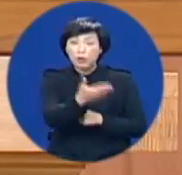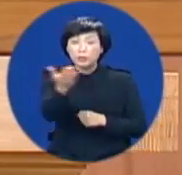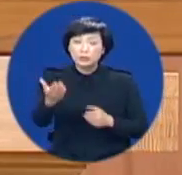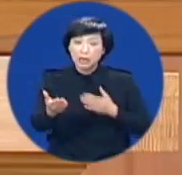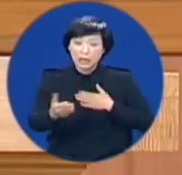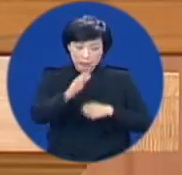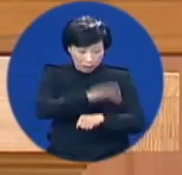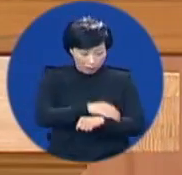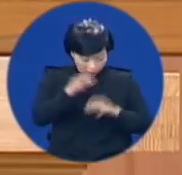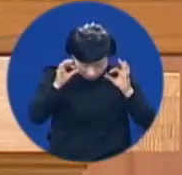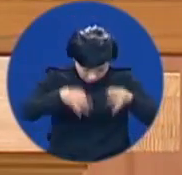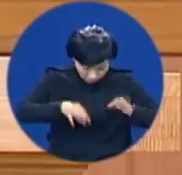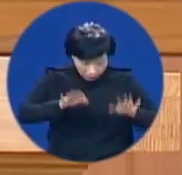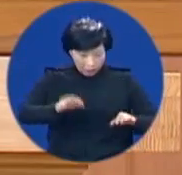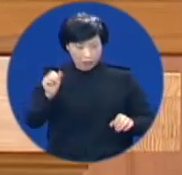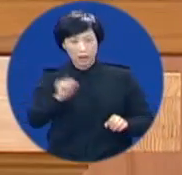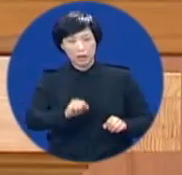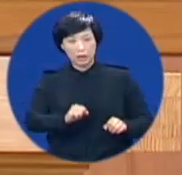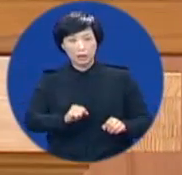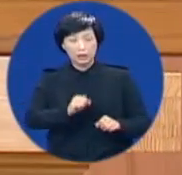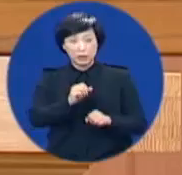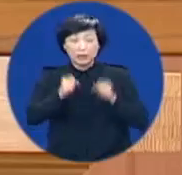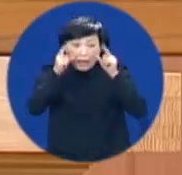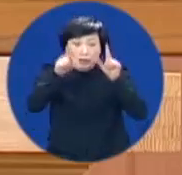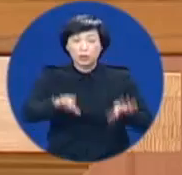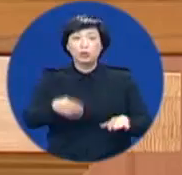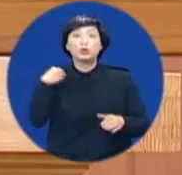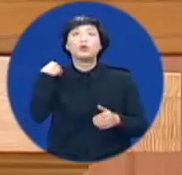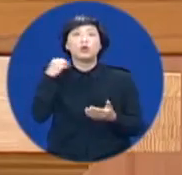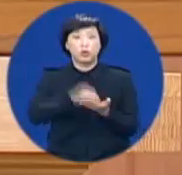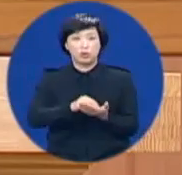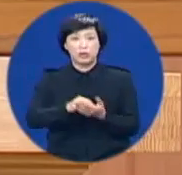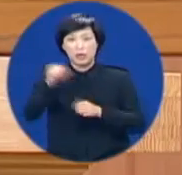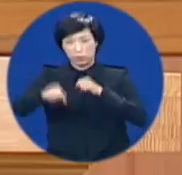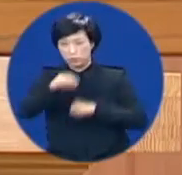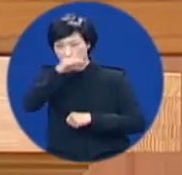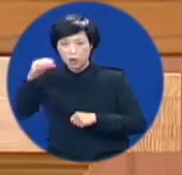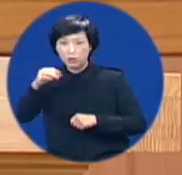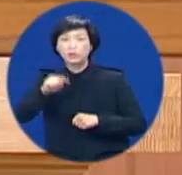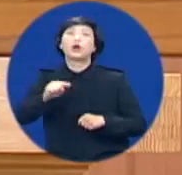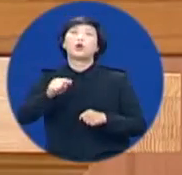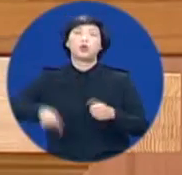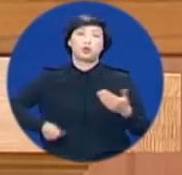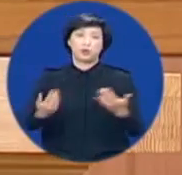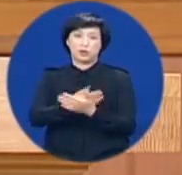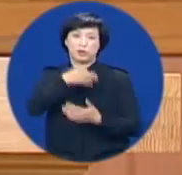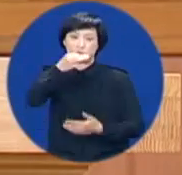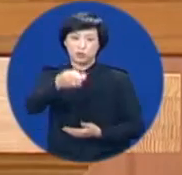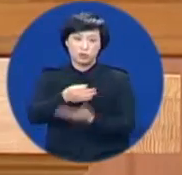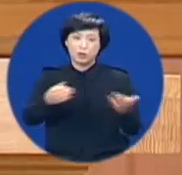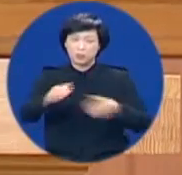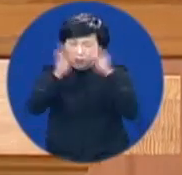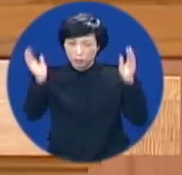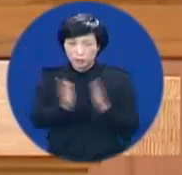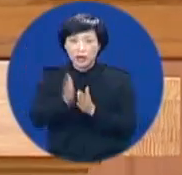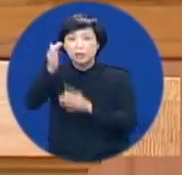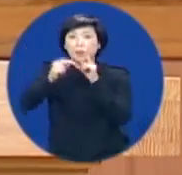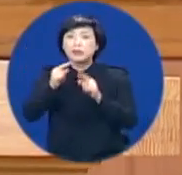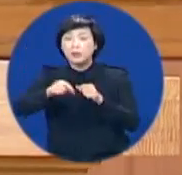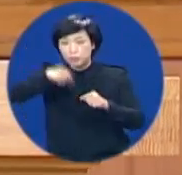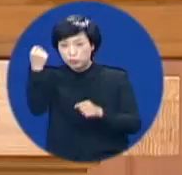깨닫고 돌이키고 행동을 바로 하는 게 회개예요. 우리 모두 하나님 말씀의 불순종의